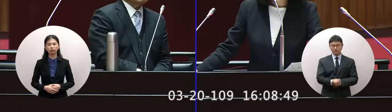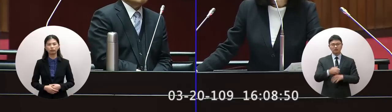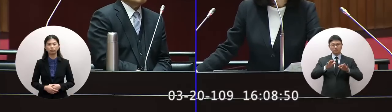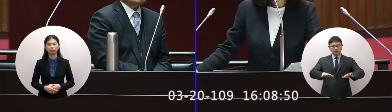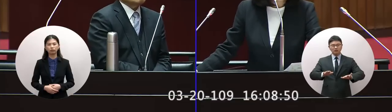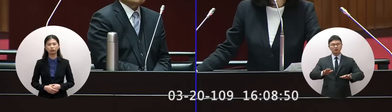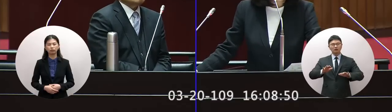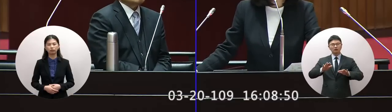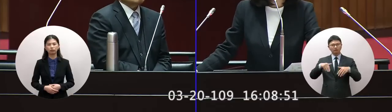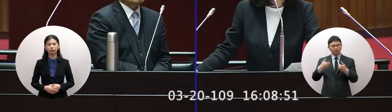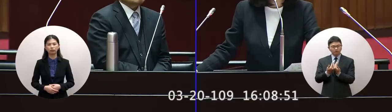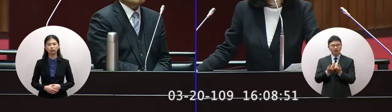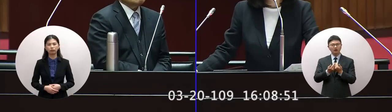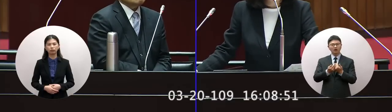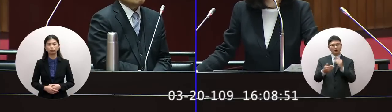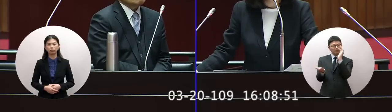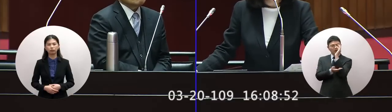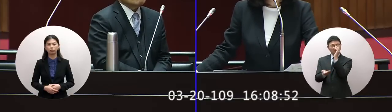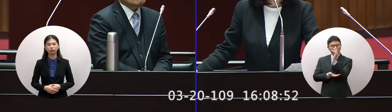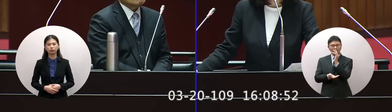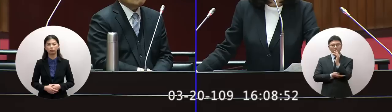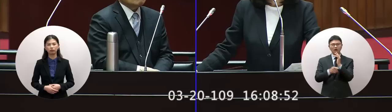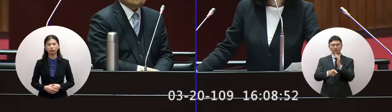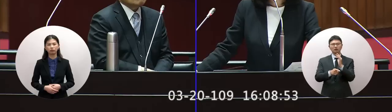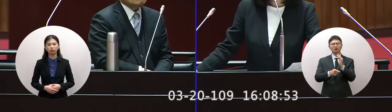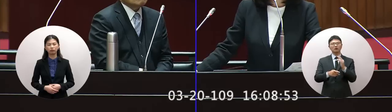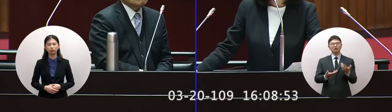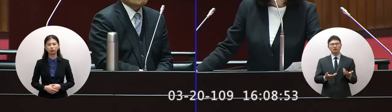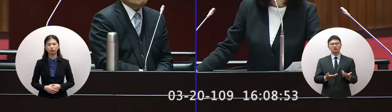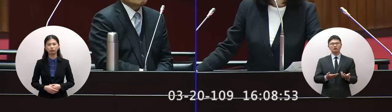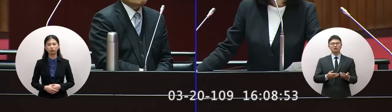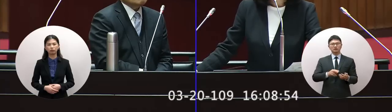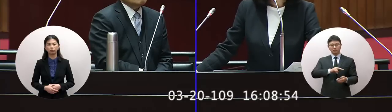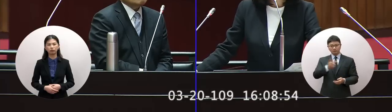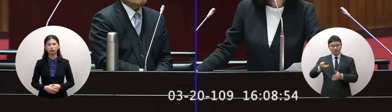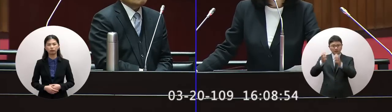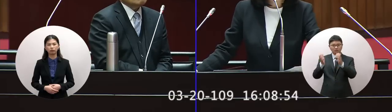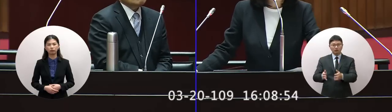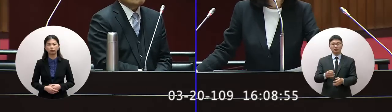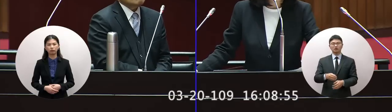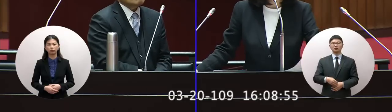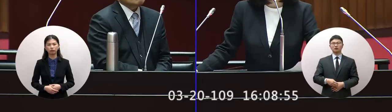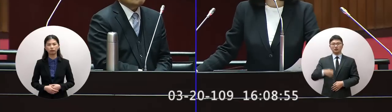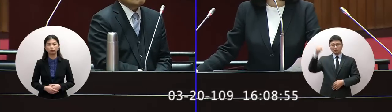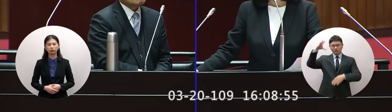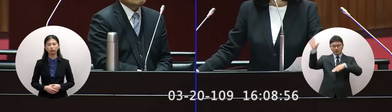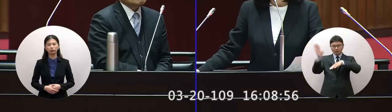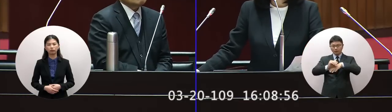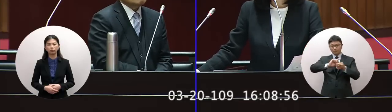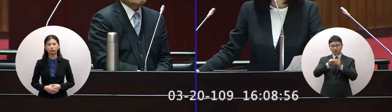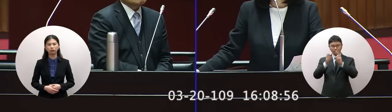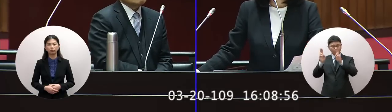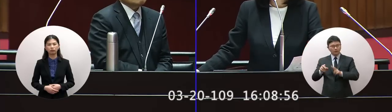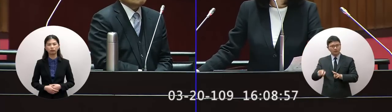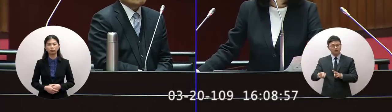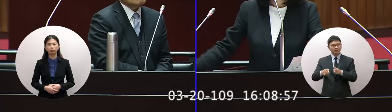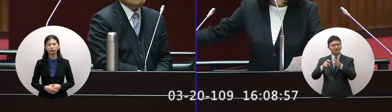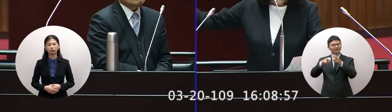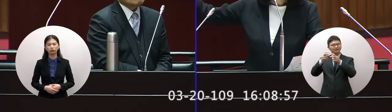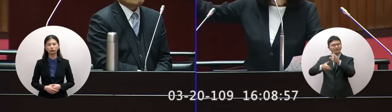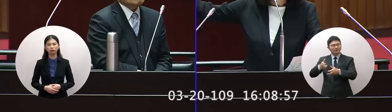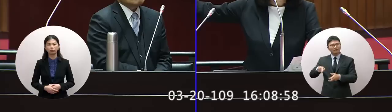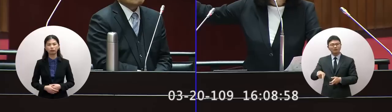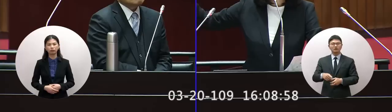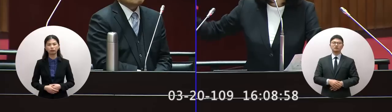我们要砍掉20年的平地造林，要去盖太阳能电厂。而且院长你